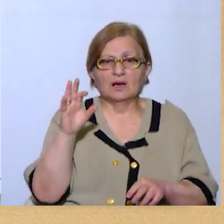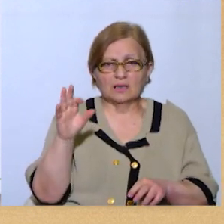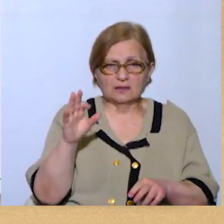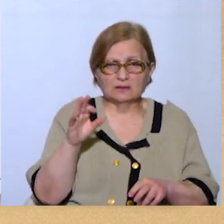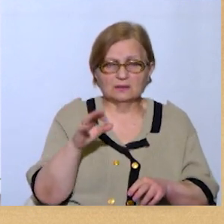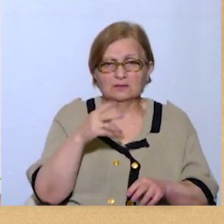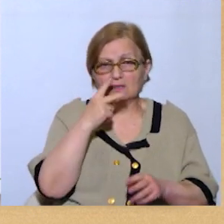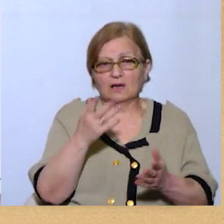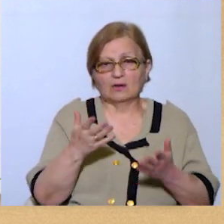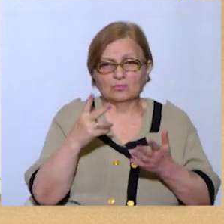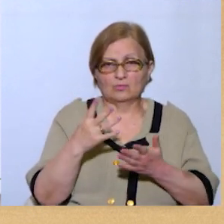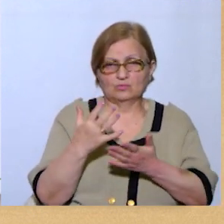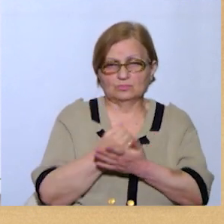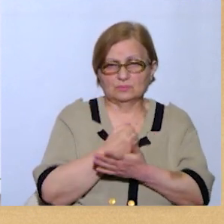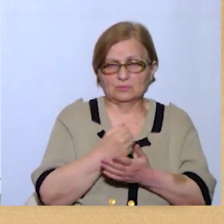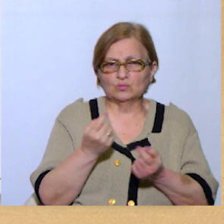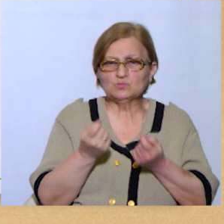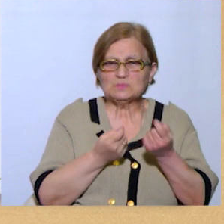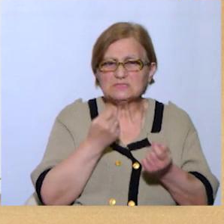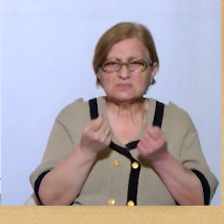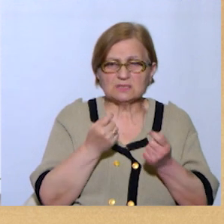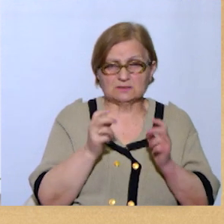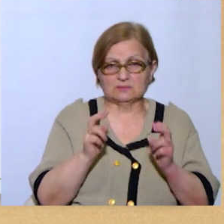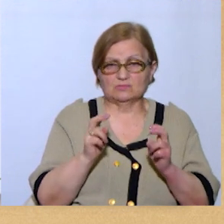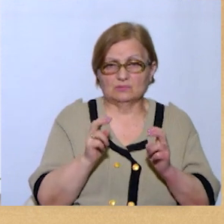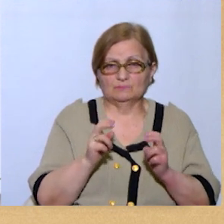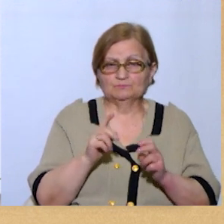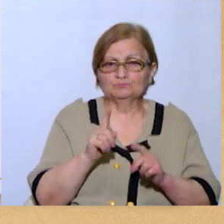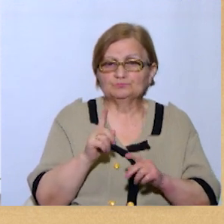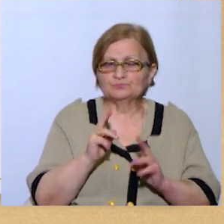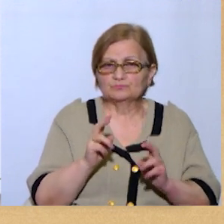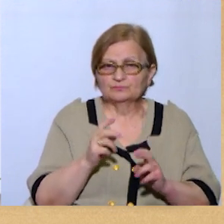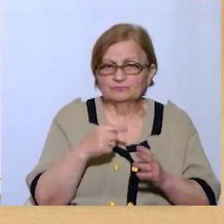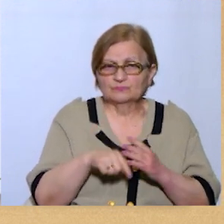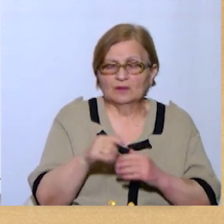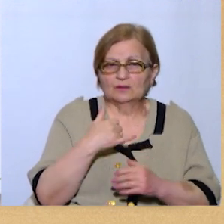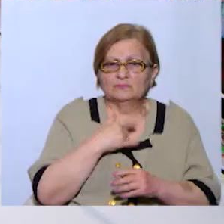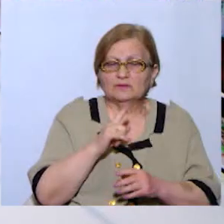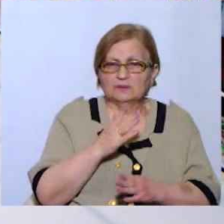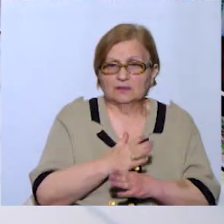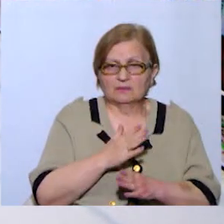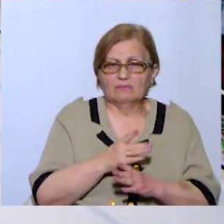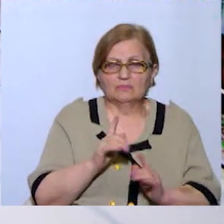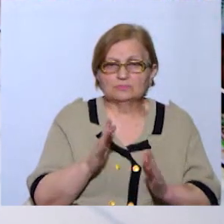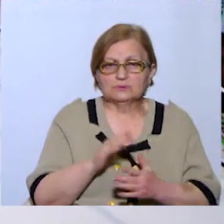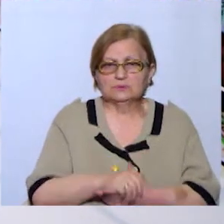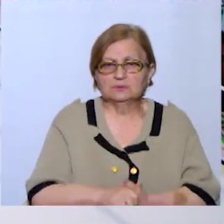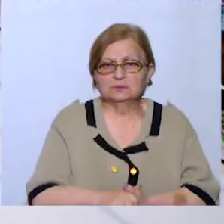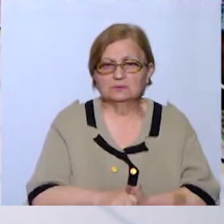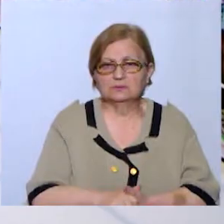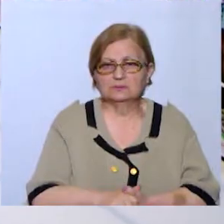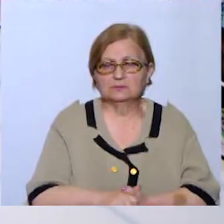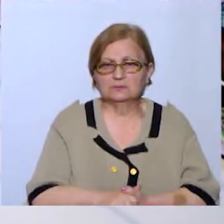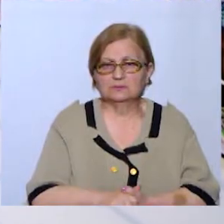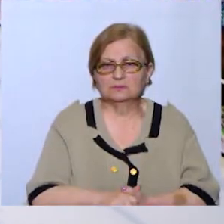+ q გამოსახულების უმცირესი მნიშვნელობა. მაშასადამე გვაქვს აი ეგეთი მდგომარეობა.